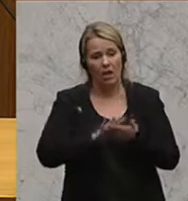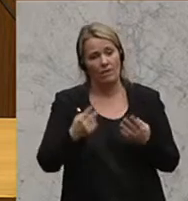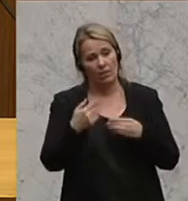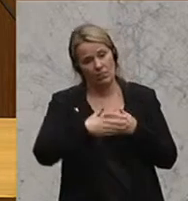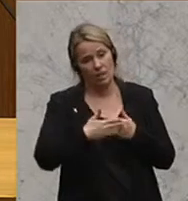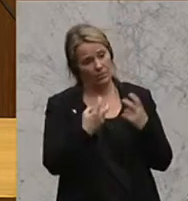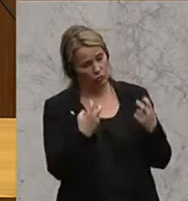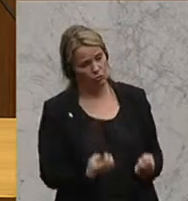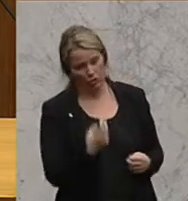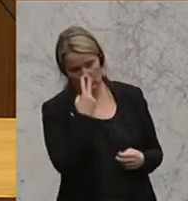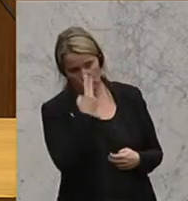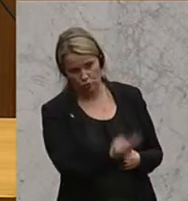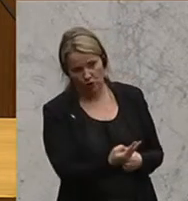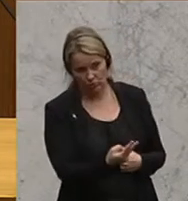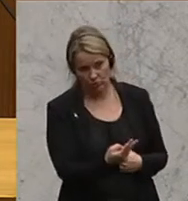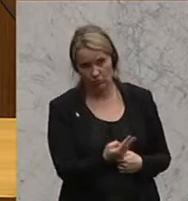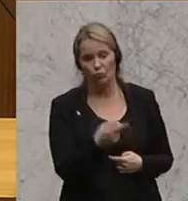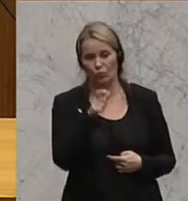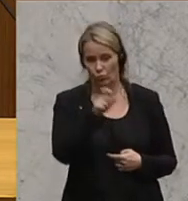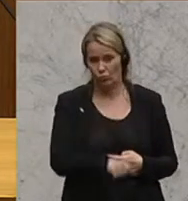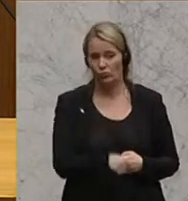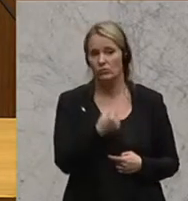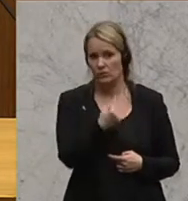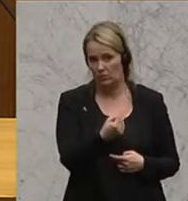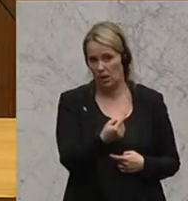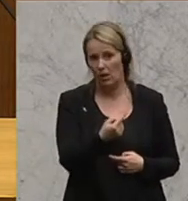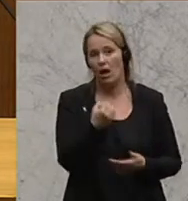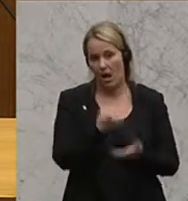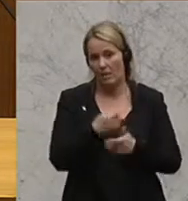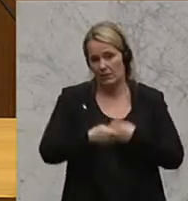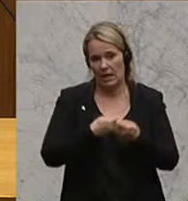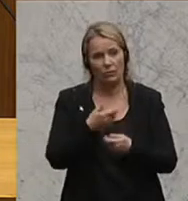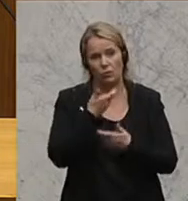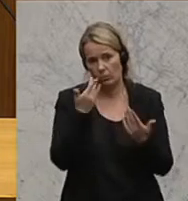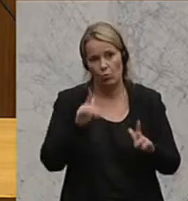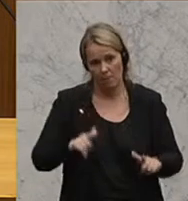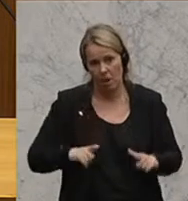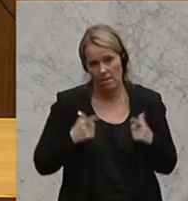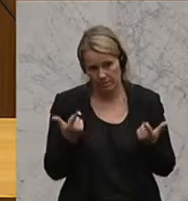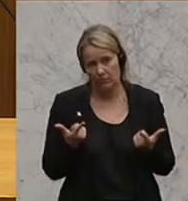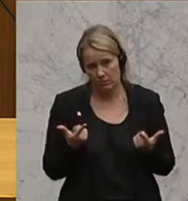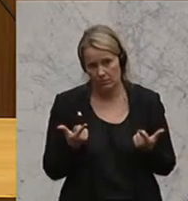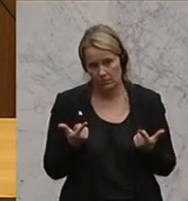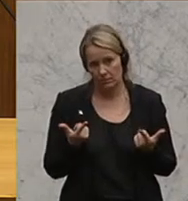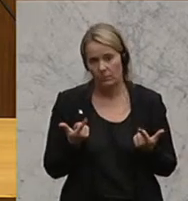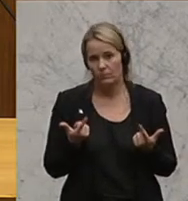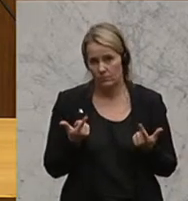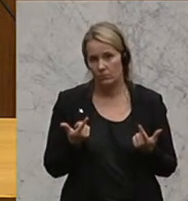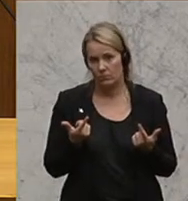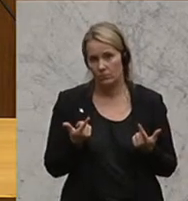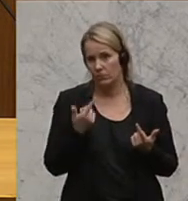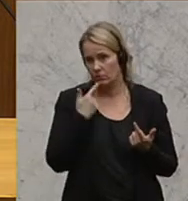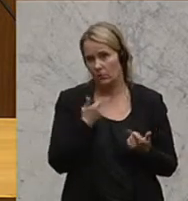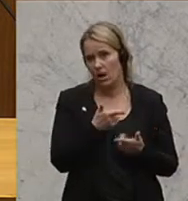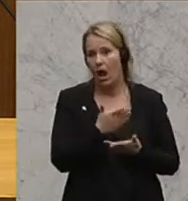daneben gestanden sind und Chebani Wague hat diese Amtshandlung nicht überlebt, die er übrigens als